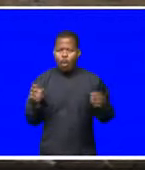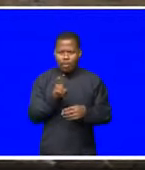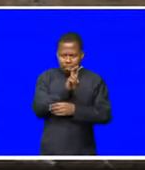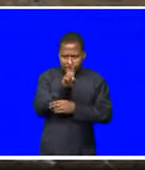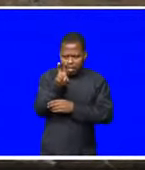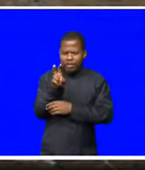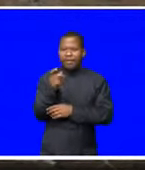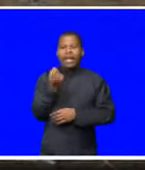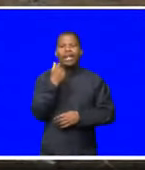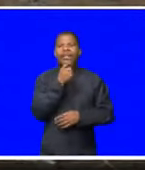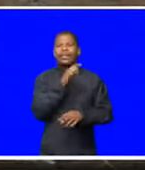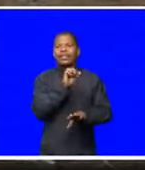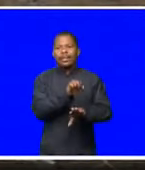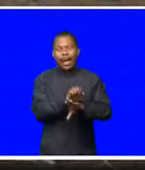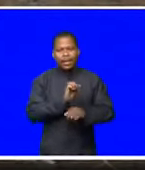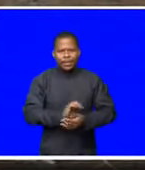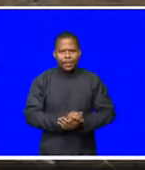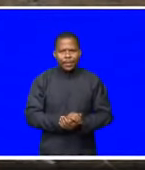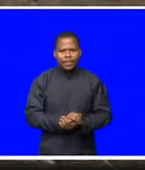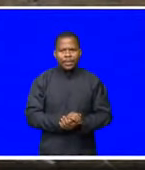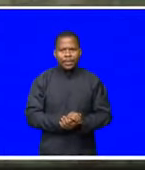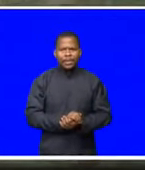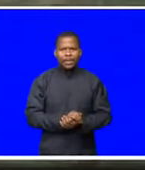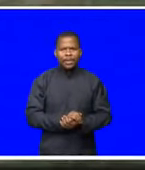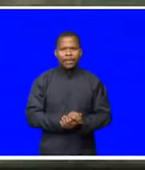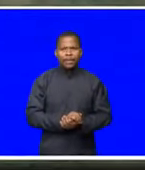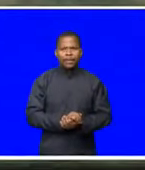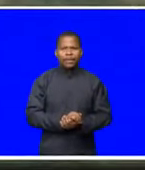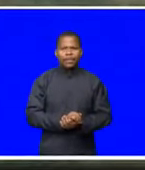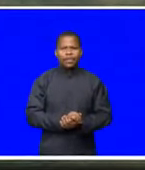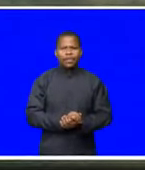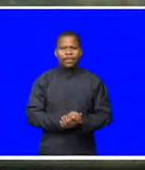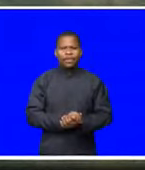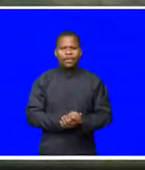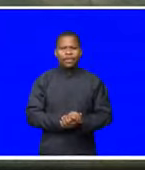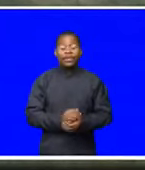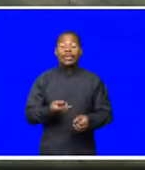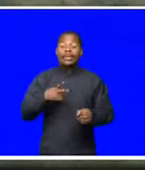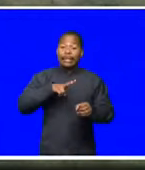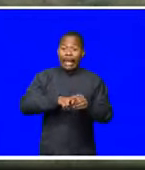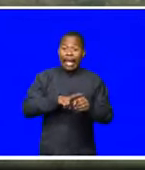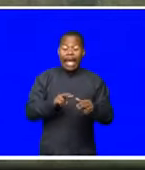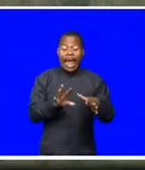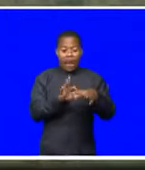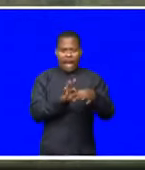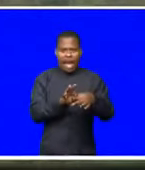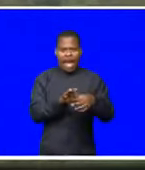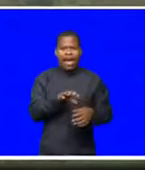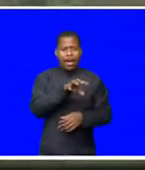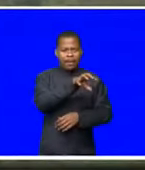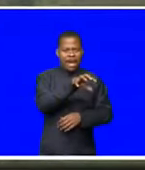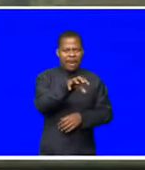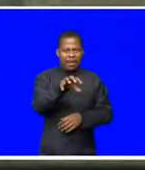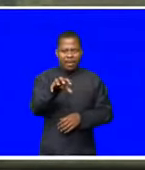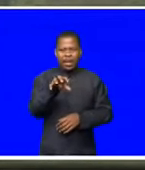ndlela lekwakheke ngayo imiti. Imiti ibonakala lapha